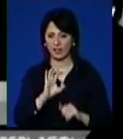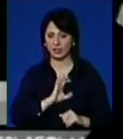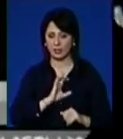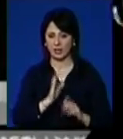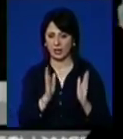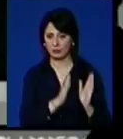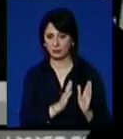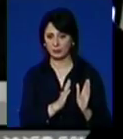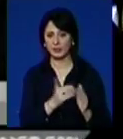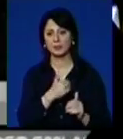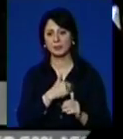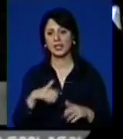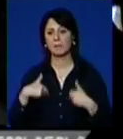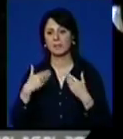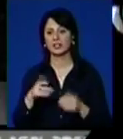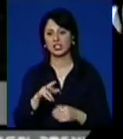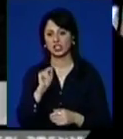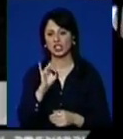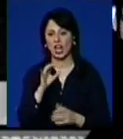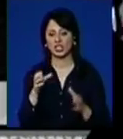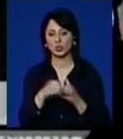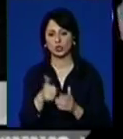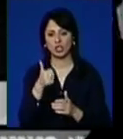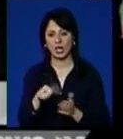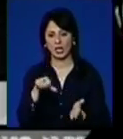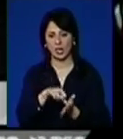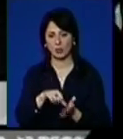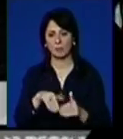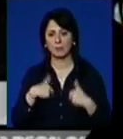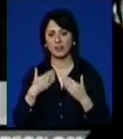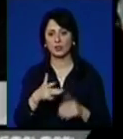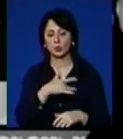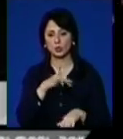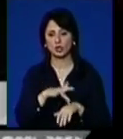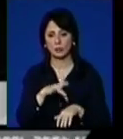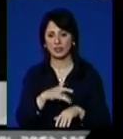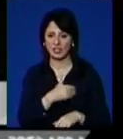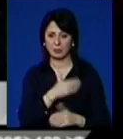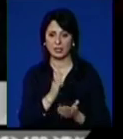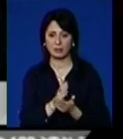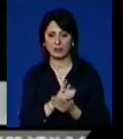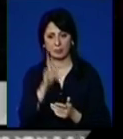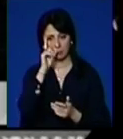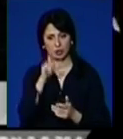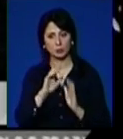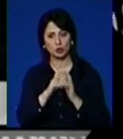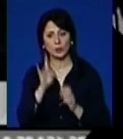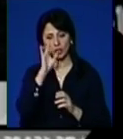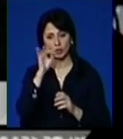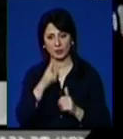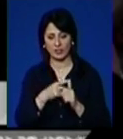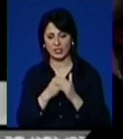მედლები. მე მინდა მიულოცო ზურაბ ჯიღალაძის გულს ესეთი კარგი გამოსვლა, მიულოცო ჩვენს გულშემატკივარს და იმედი მაქვს, რომ ეს ბიჭები მსოფლიოს